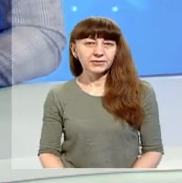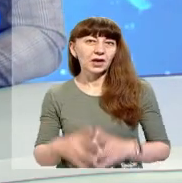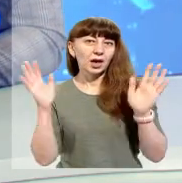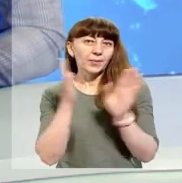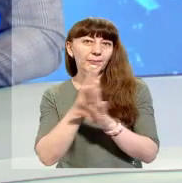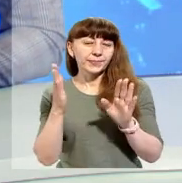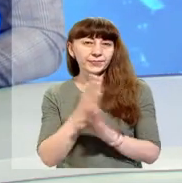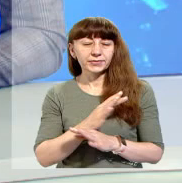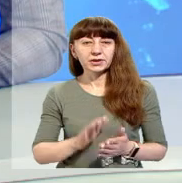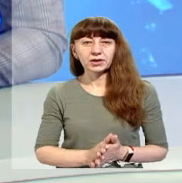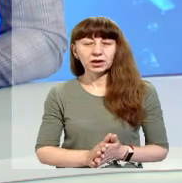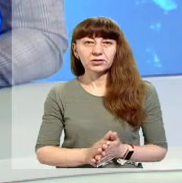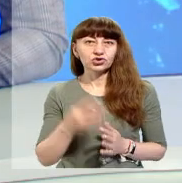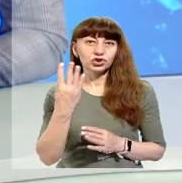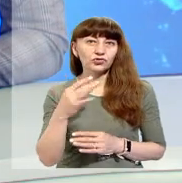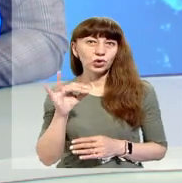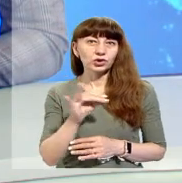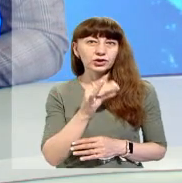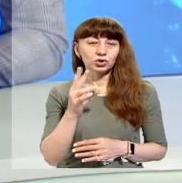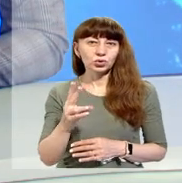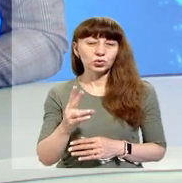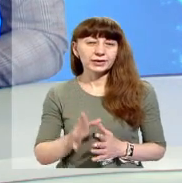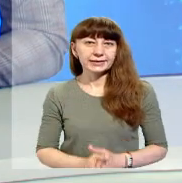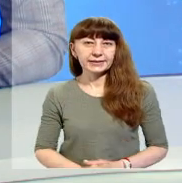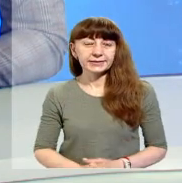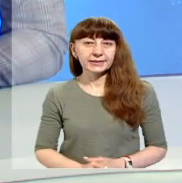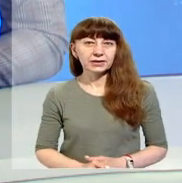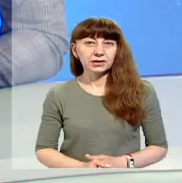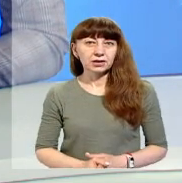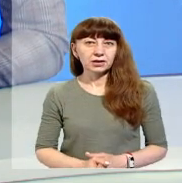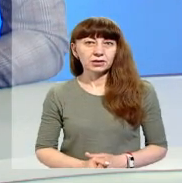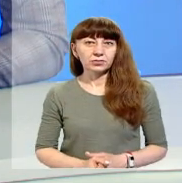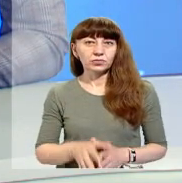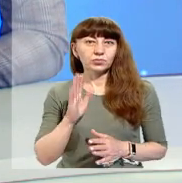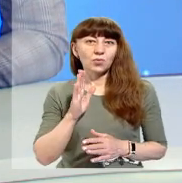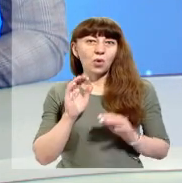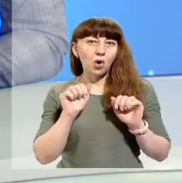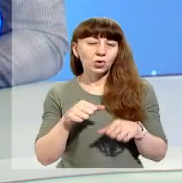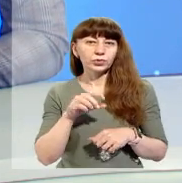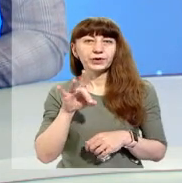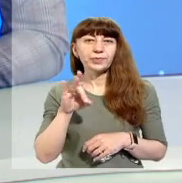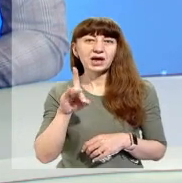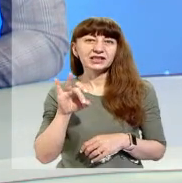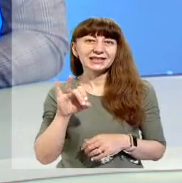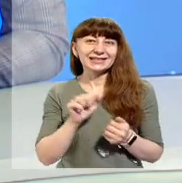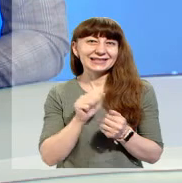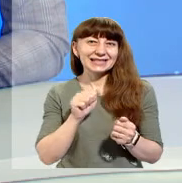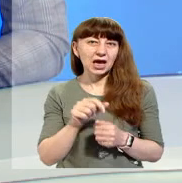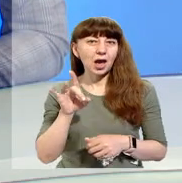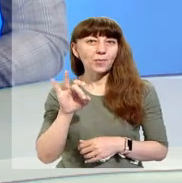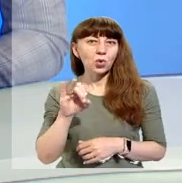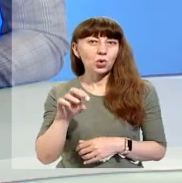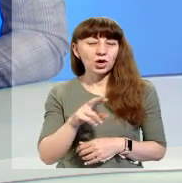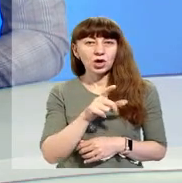Синоптиктердің болжауынша 4-ші маусымыны жер бетіне магниттік дауыл түсет. Сондықтан денсаулығы ауарайына тәуелді адамдар өздерін нашар